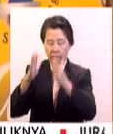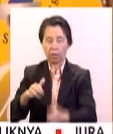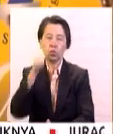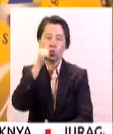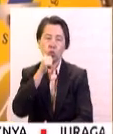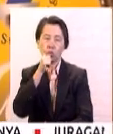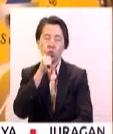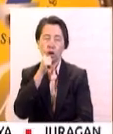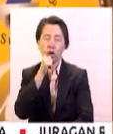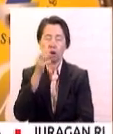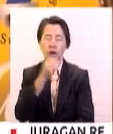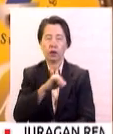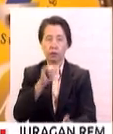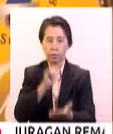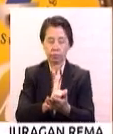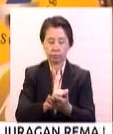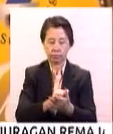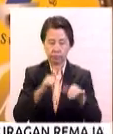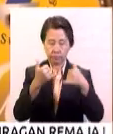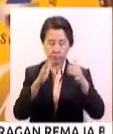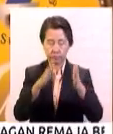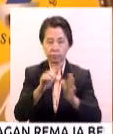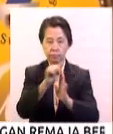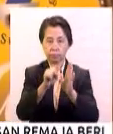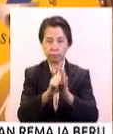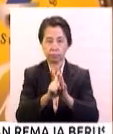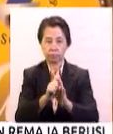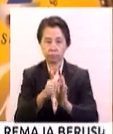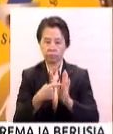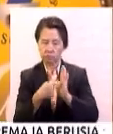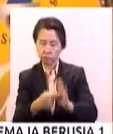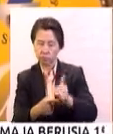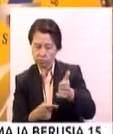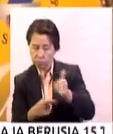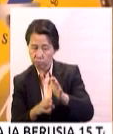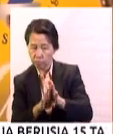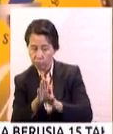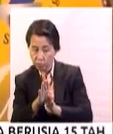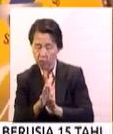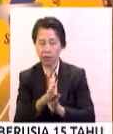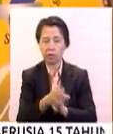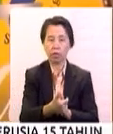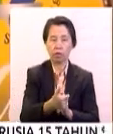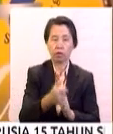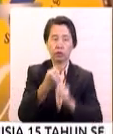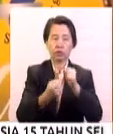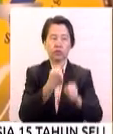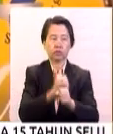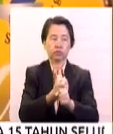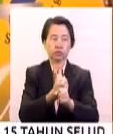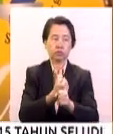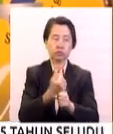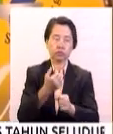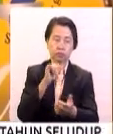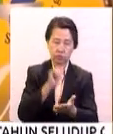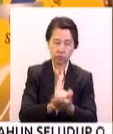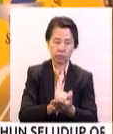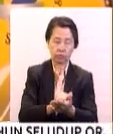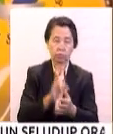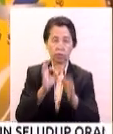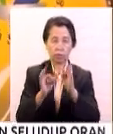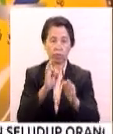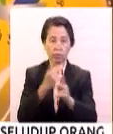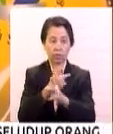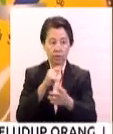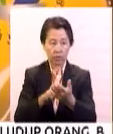di mana kriterianya ialah performance ataupun prestasi mereka pada tahun tersebut, iaitu kalau kali